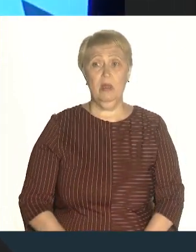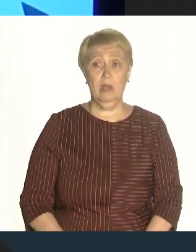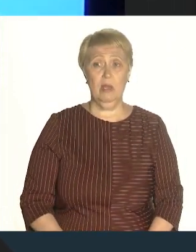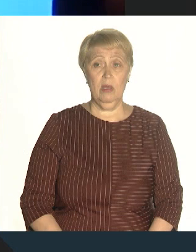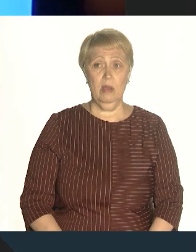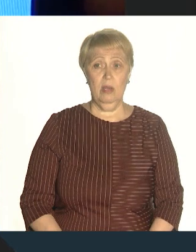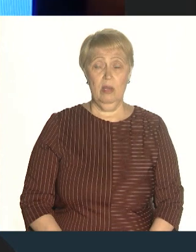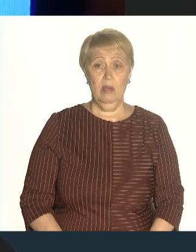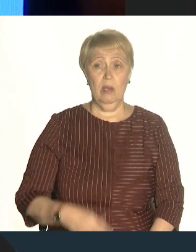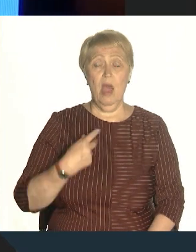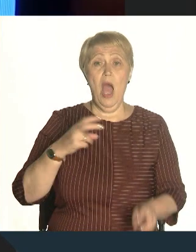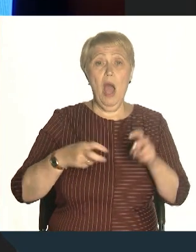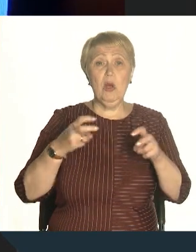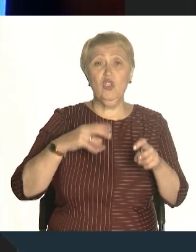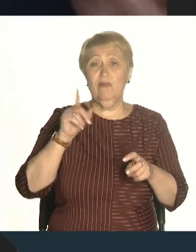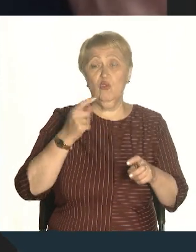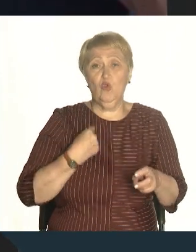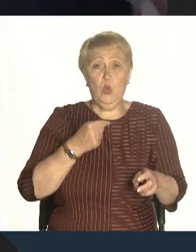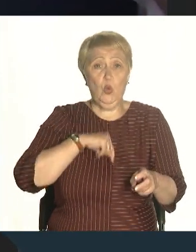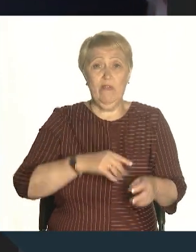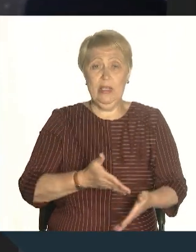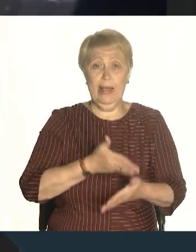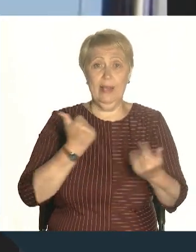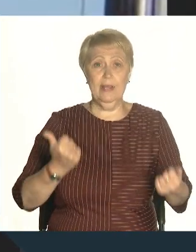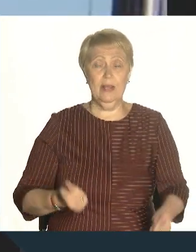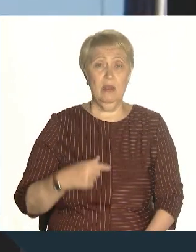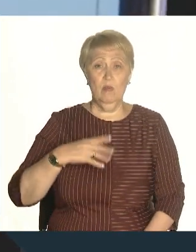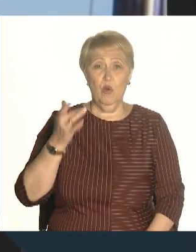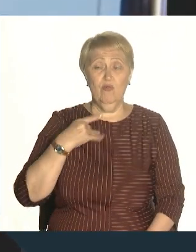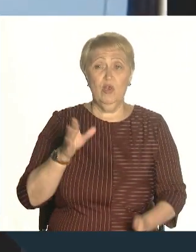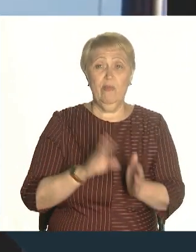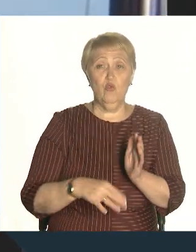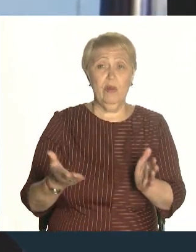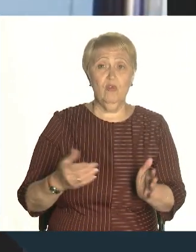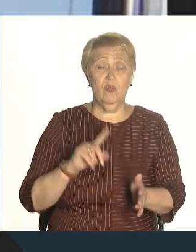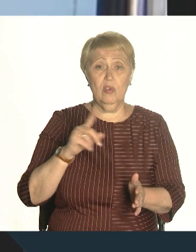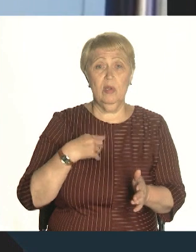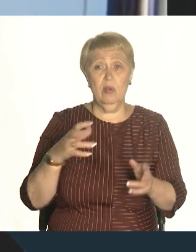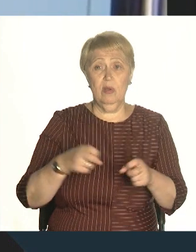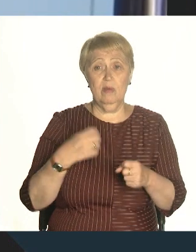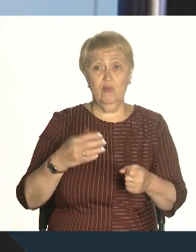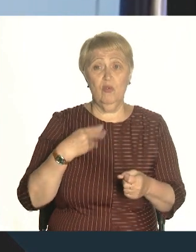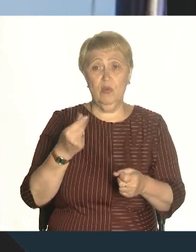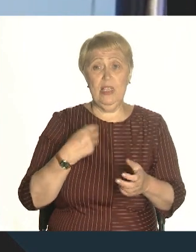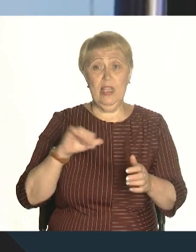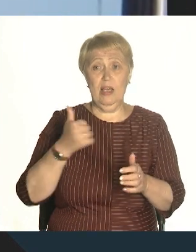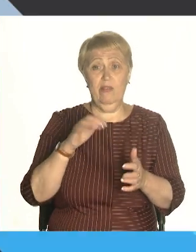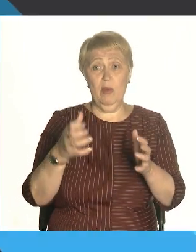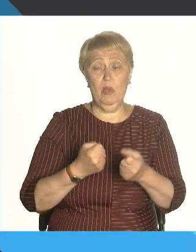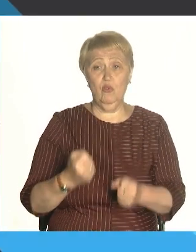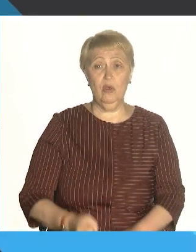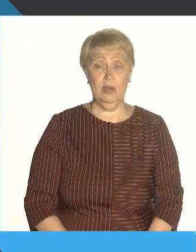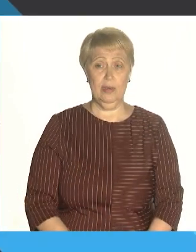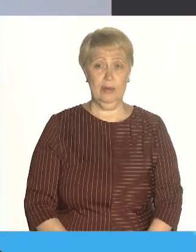не особыми там совести или еще чего-то не обременены. То есть им все равно, где эти деньги взять, лишь бы эти деньги